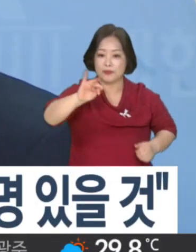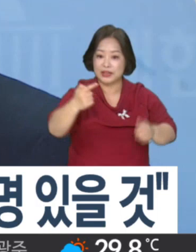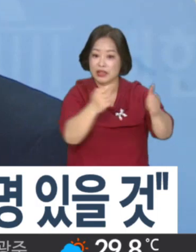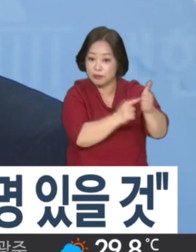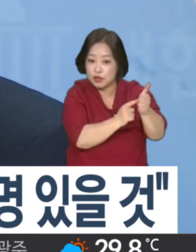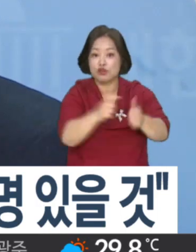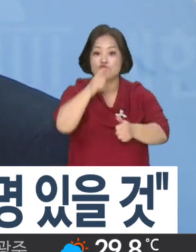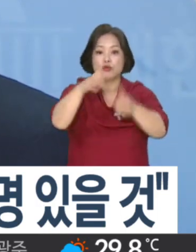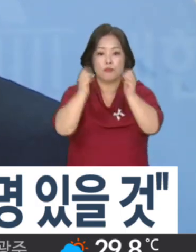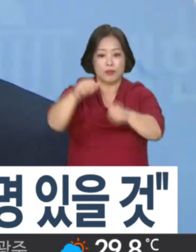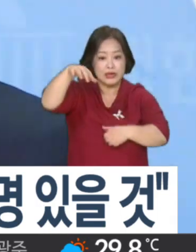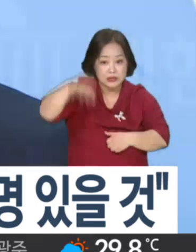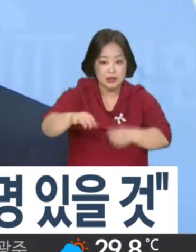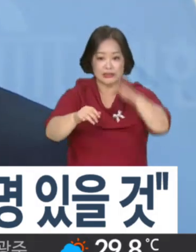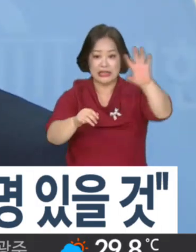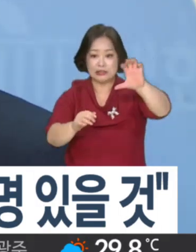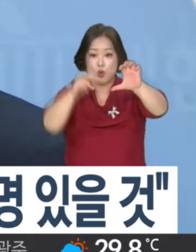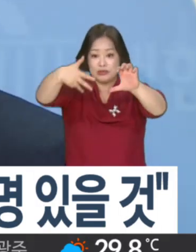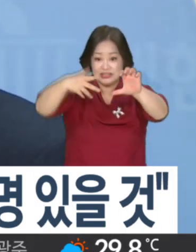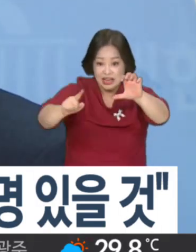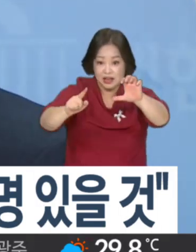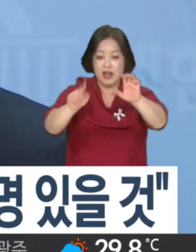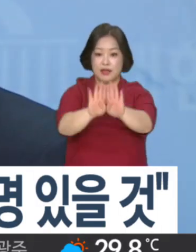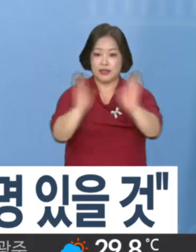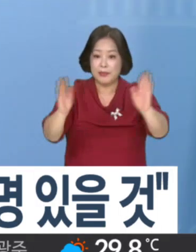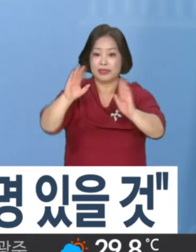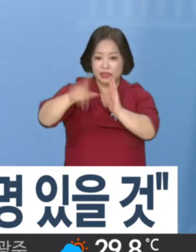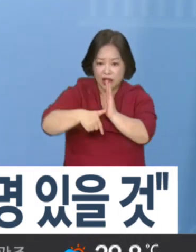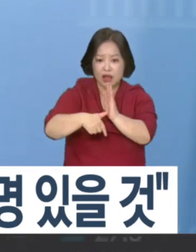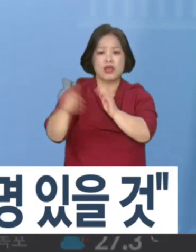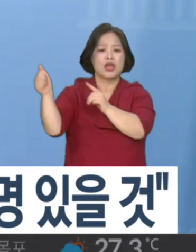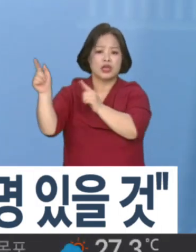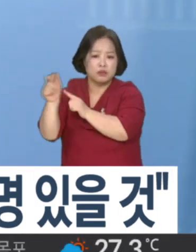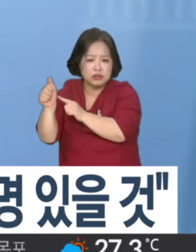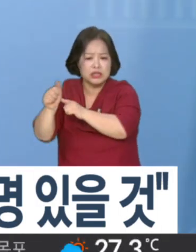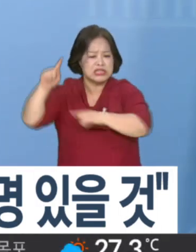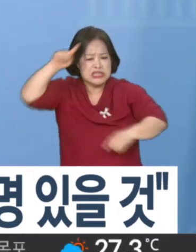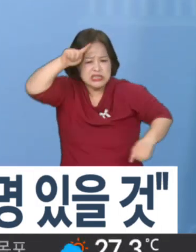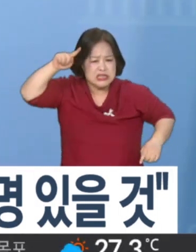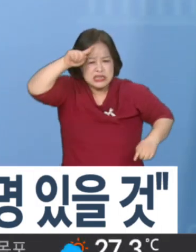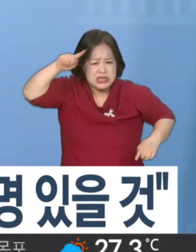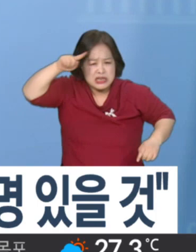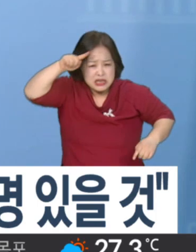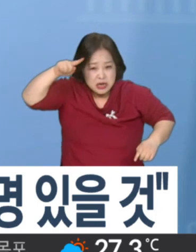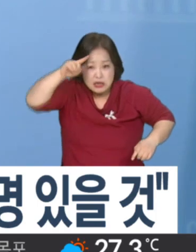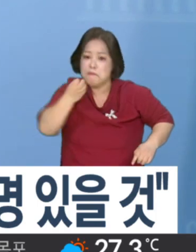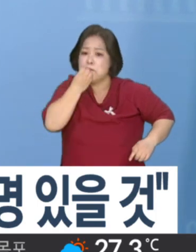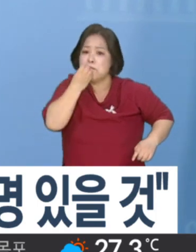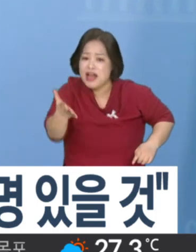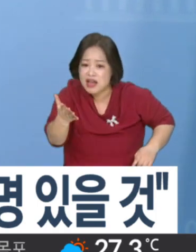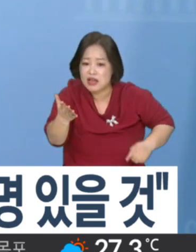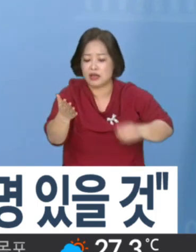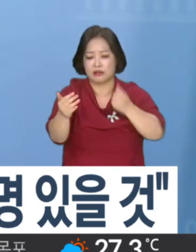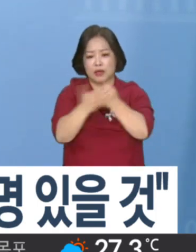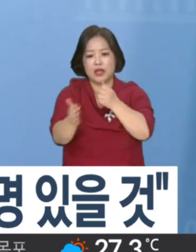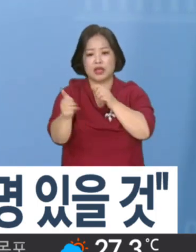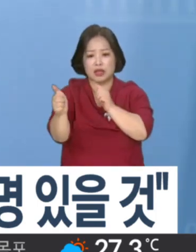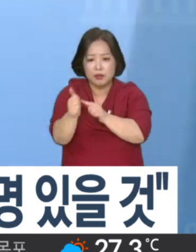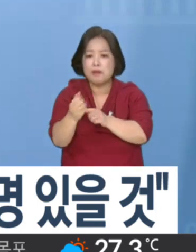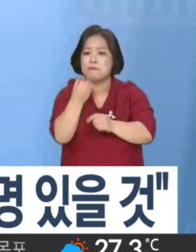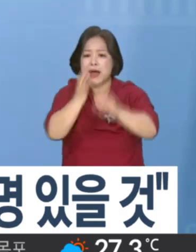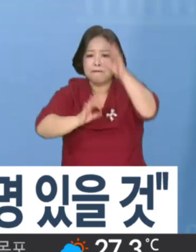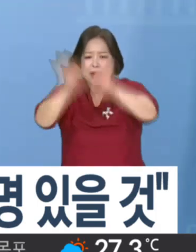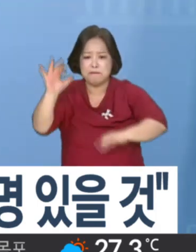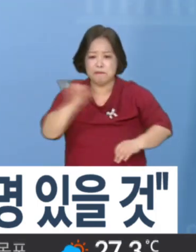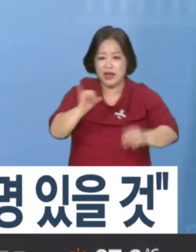수원지법에서 열린 45차 공판에서 극심한 스트레스 상황에서 나온 진술 범벅이라며 조만간 이전